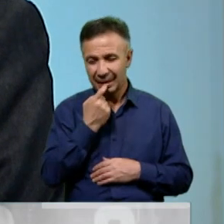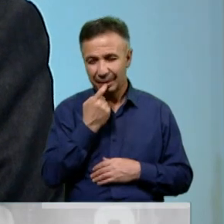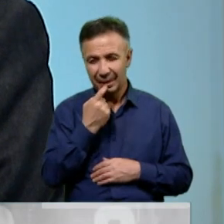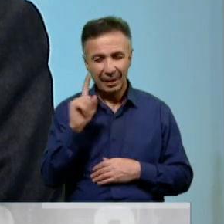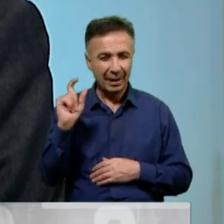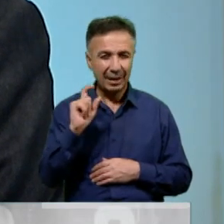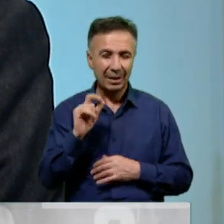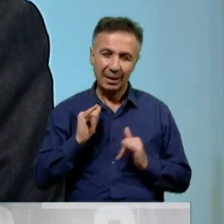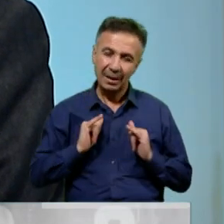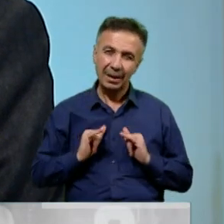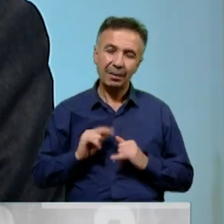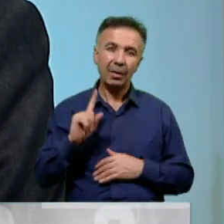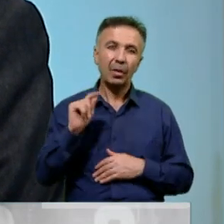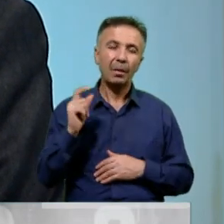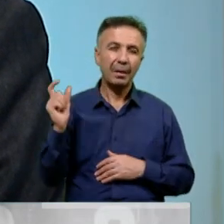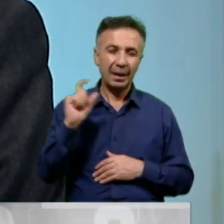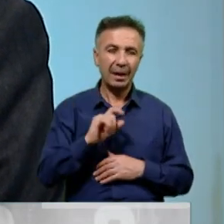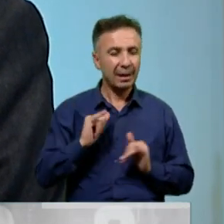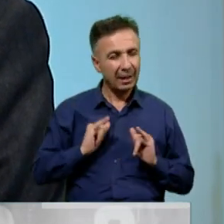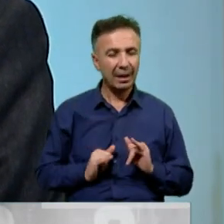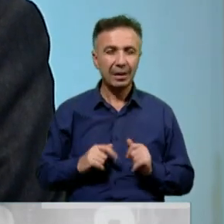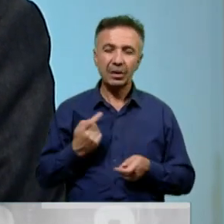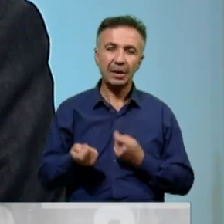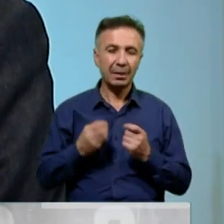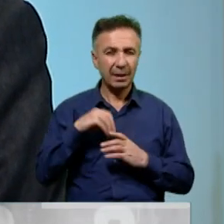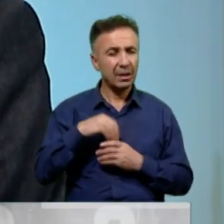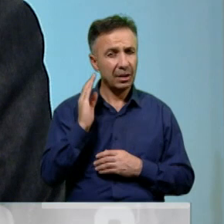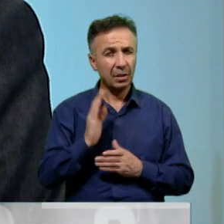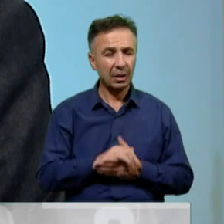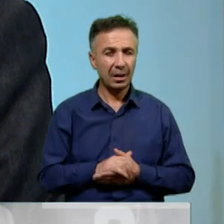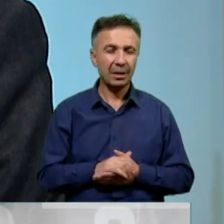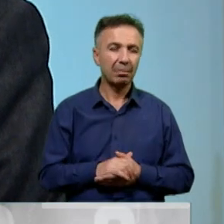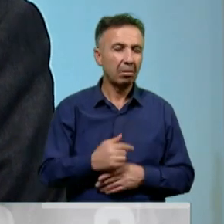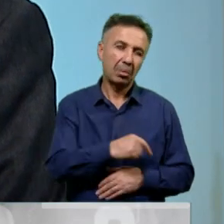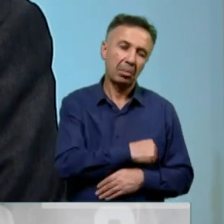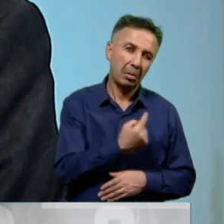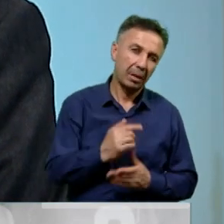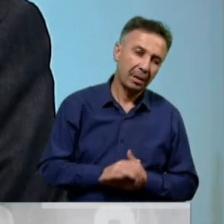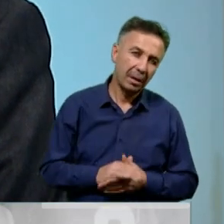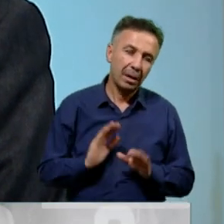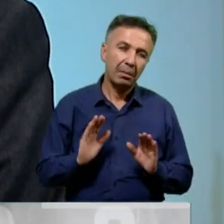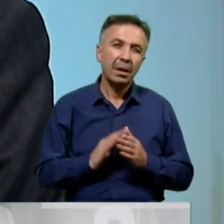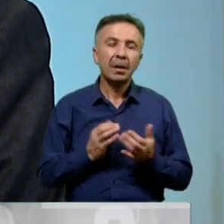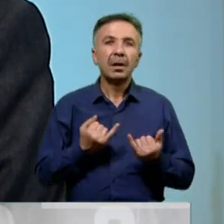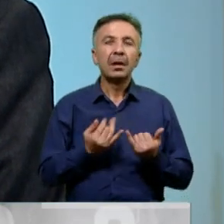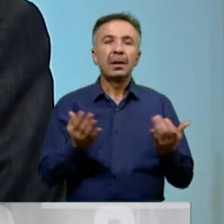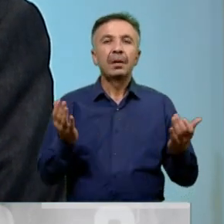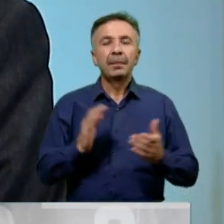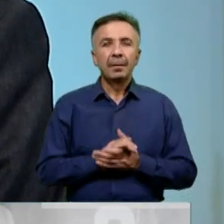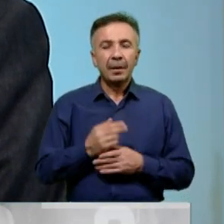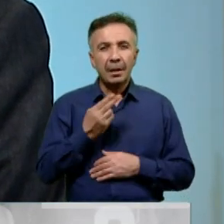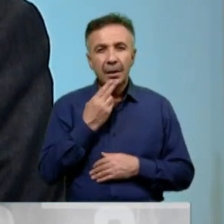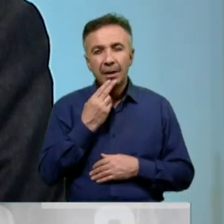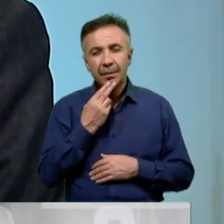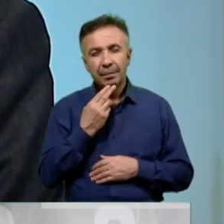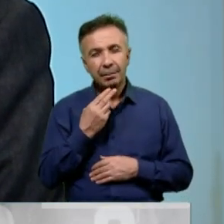istirahat edip 11 ay rahat çalışabilmek için gidiyorlar. Bunda bir anormallik yok. Ama kardeşlerimiz, hanımefendi